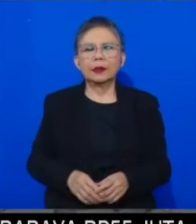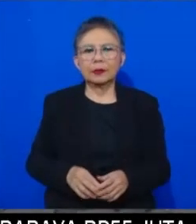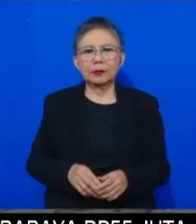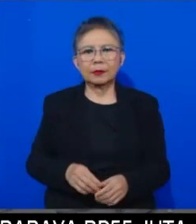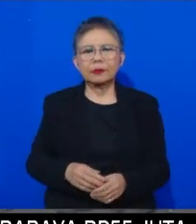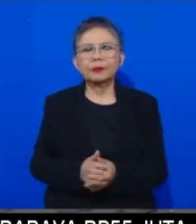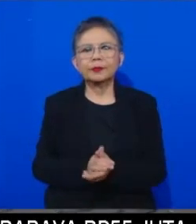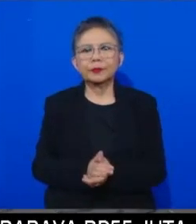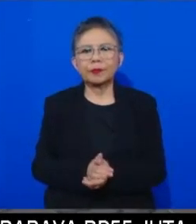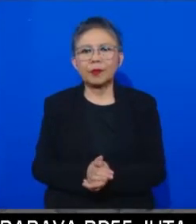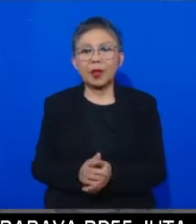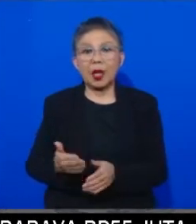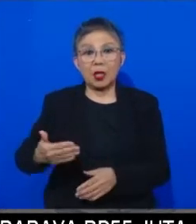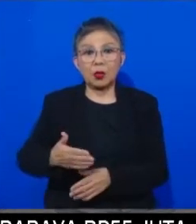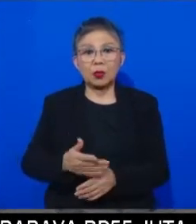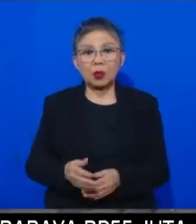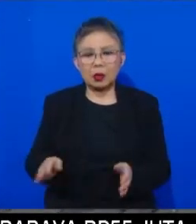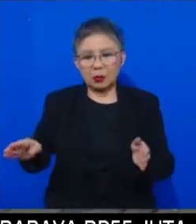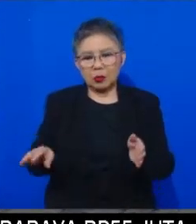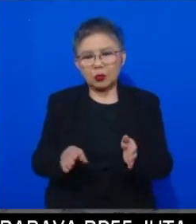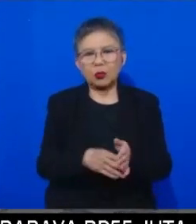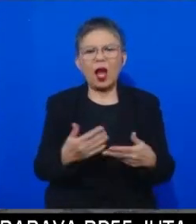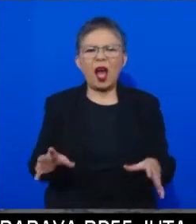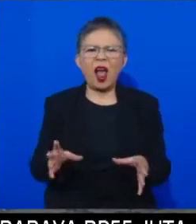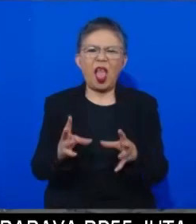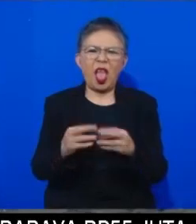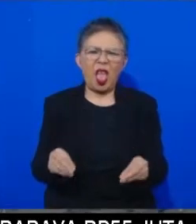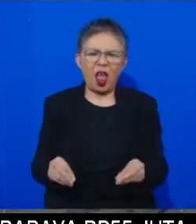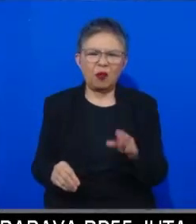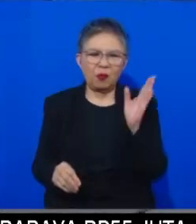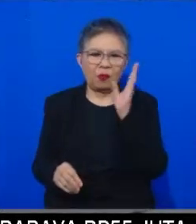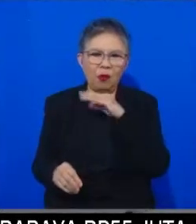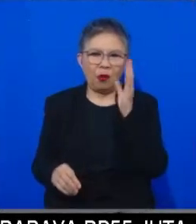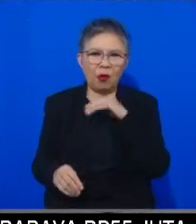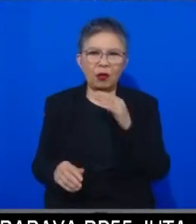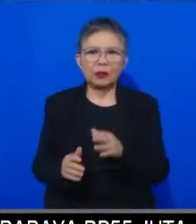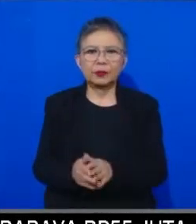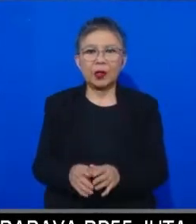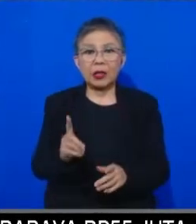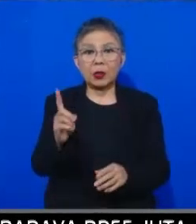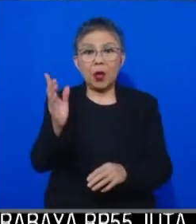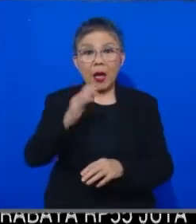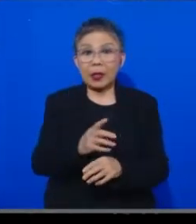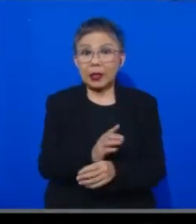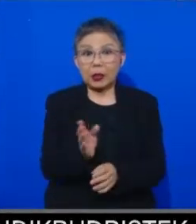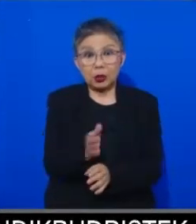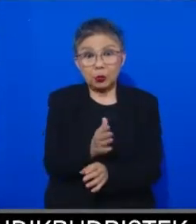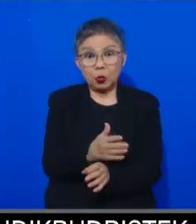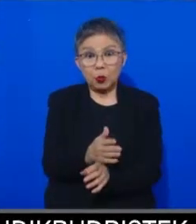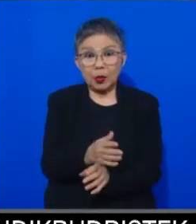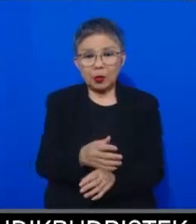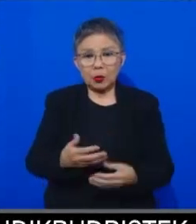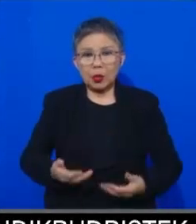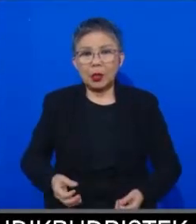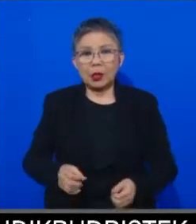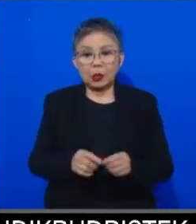Kamis sore. Mamalia laut ini ditemukan terdampar sudah dalam kondisi mati. Padahal sehari sebelumnya, paus yang berukuran